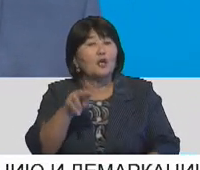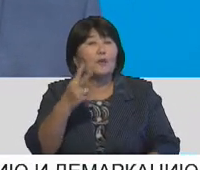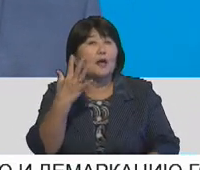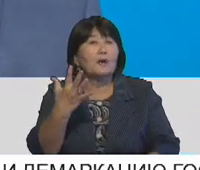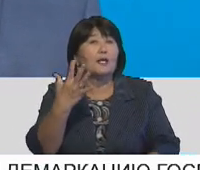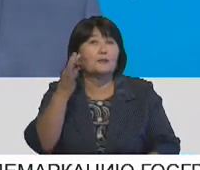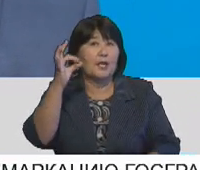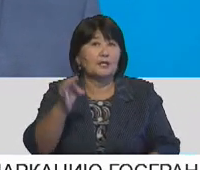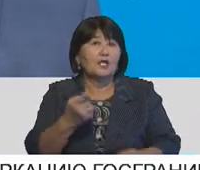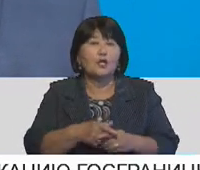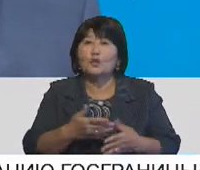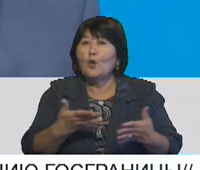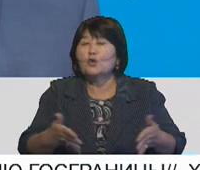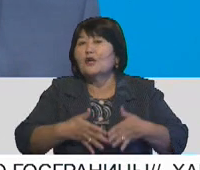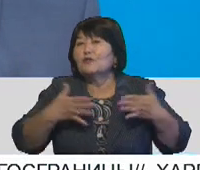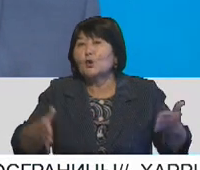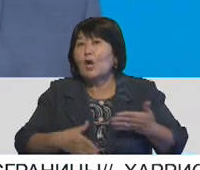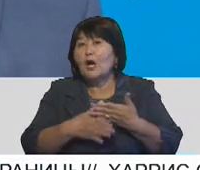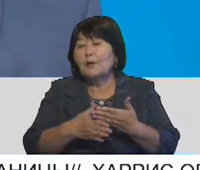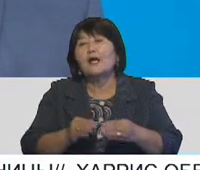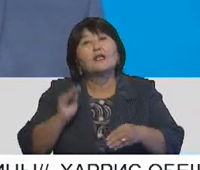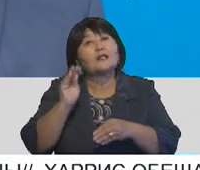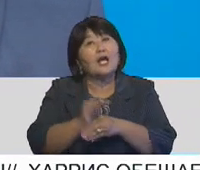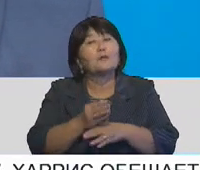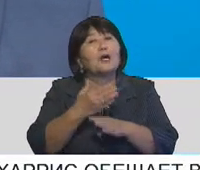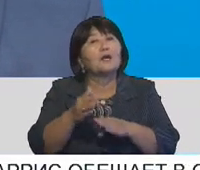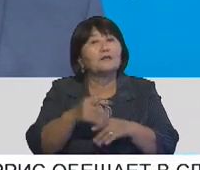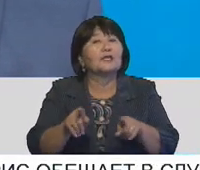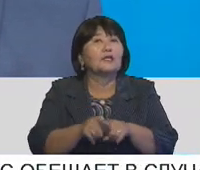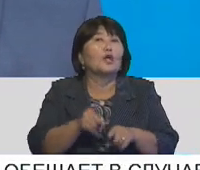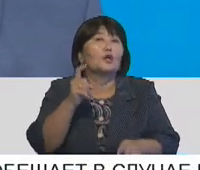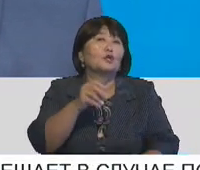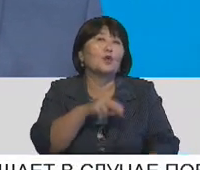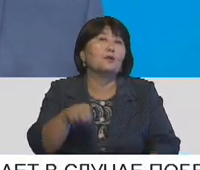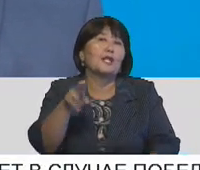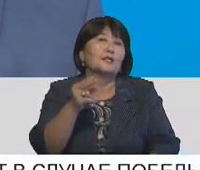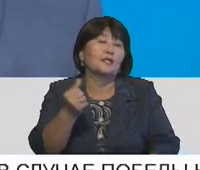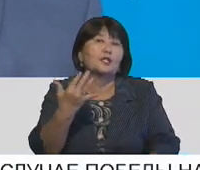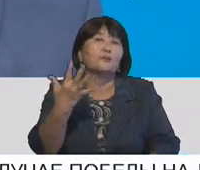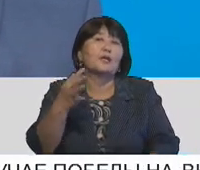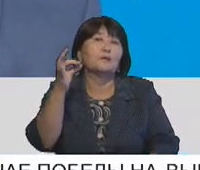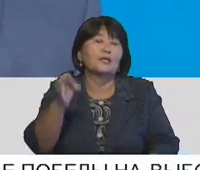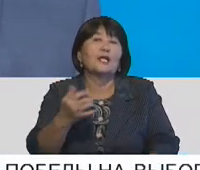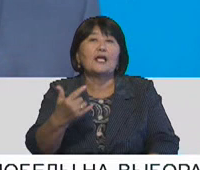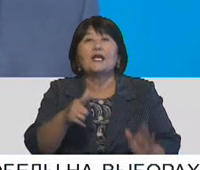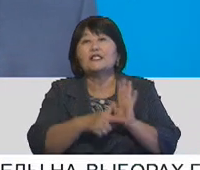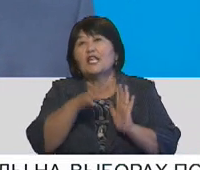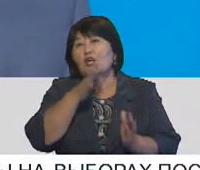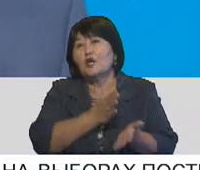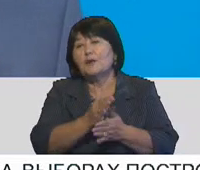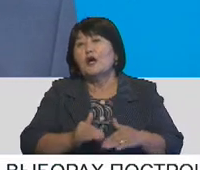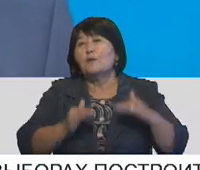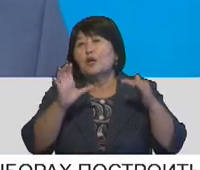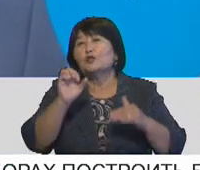5% это очень весомая поддержка дополнительно выделен лизинг в 100 млрд тенге под 5% на 7 лет повысили